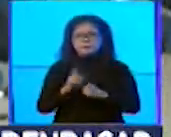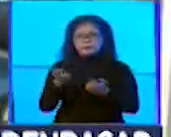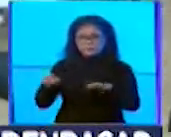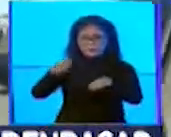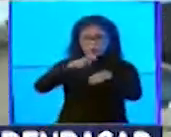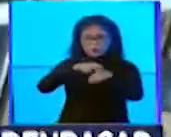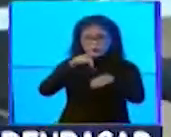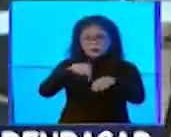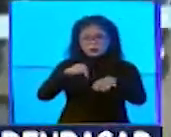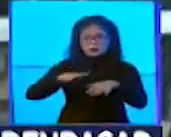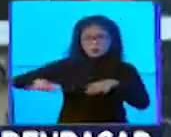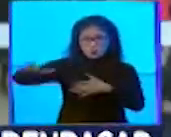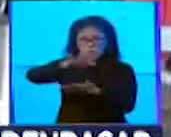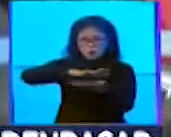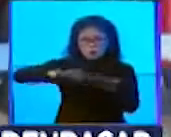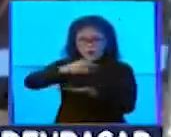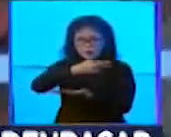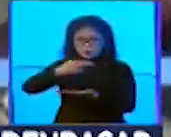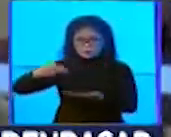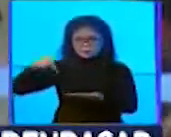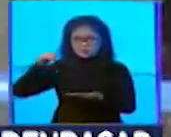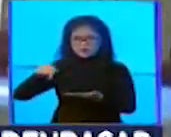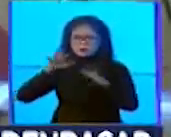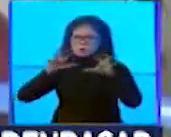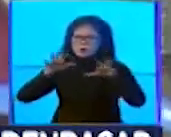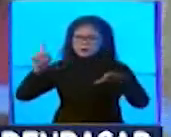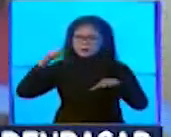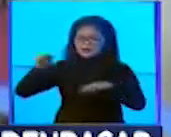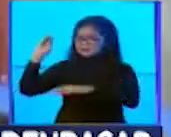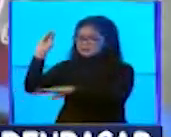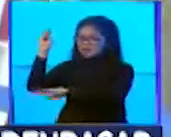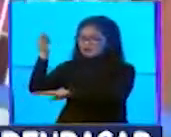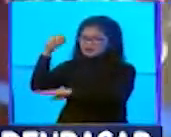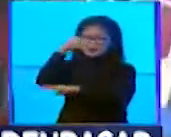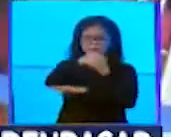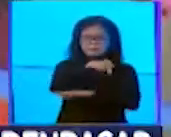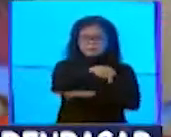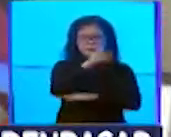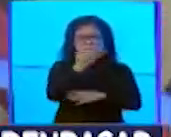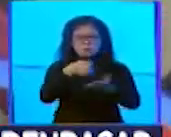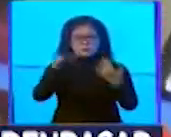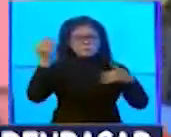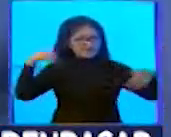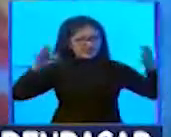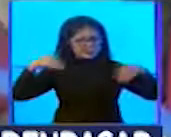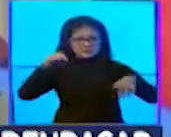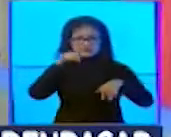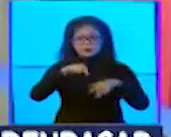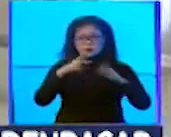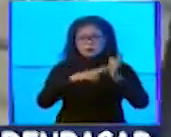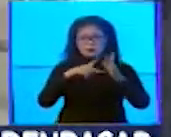hari. 40% diantaranya didominasi rute Jakarta Denpasar, baik melalui Bandara Soekarno-Hatta maupun Halim Perdana